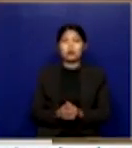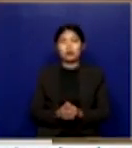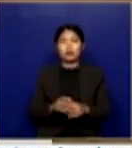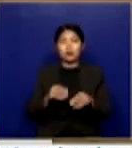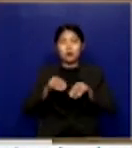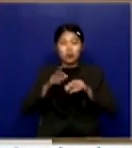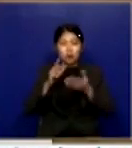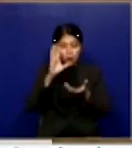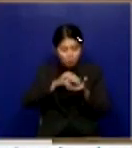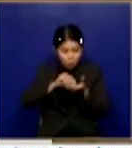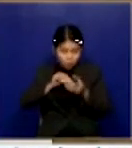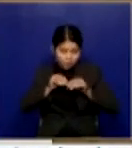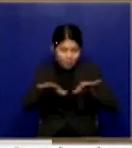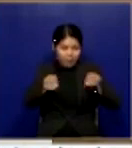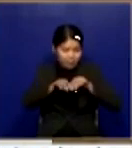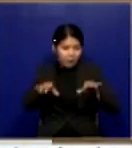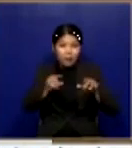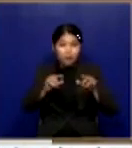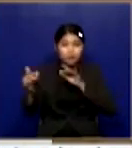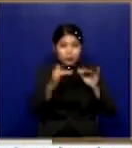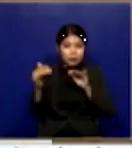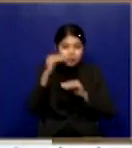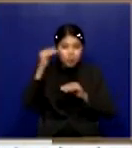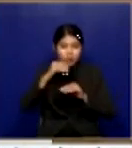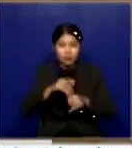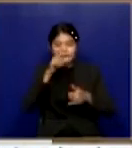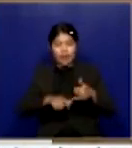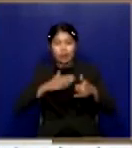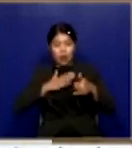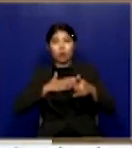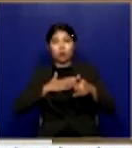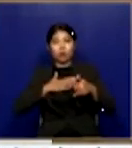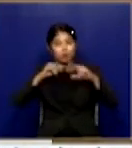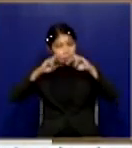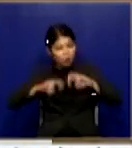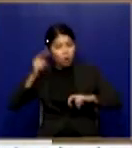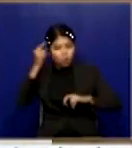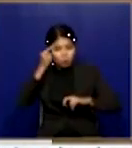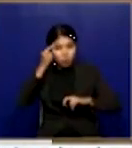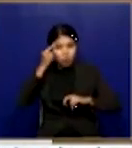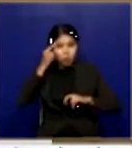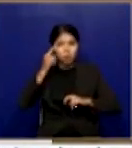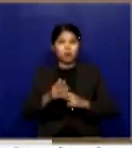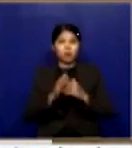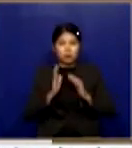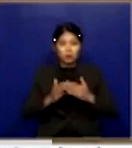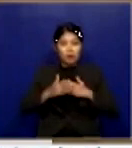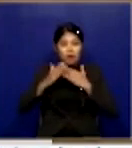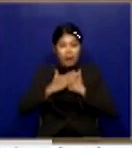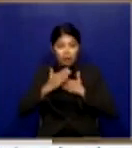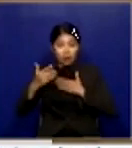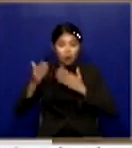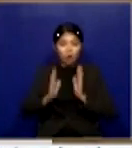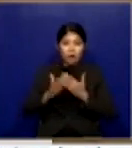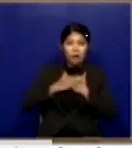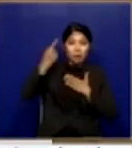ต่อสื่อสารในโลกโซเชียลมีเดียมากขึ้นจะมีคนที่รู้จักอุปนิสัยของเรามากกว่าคนที่เรารักและคนที่รักเรา